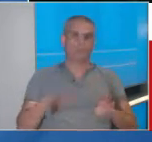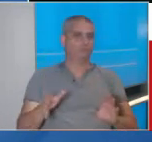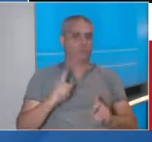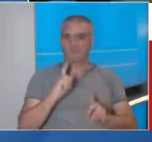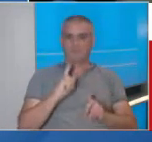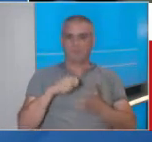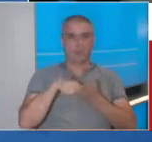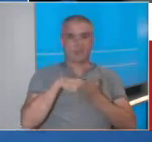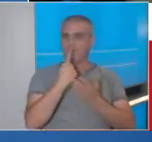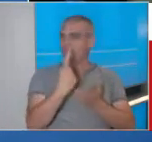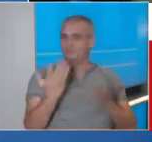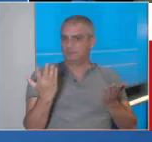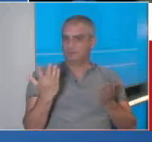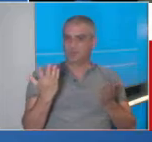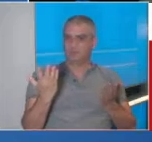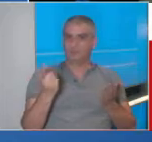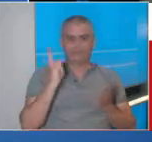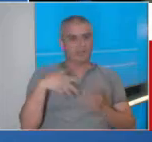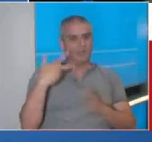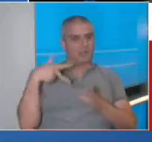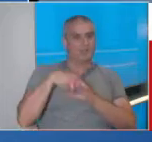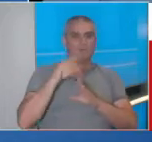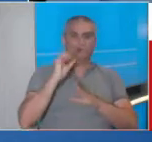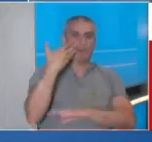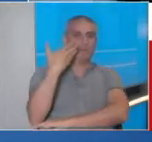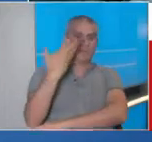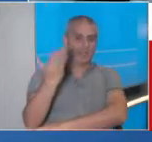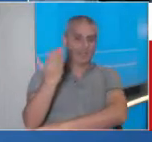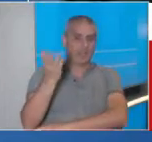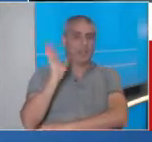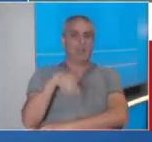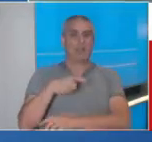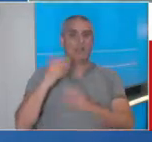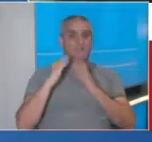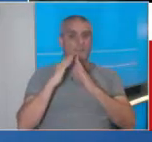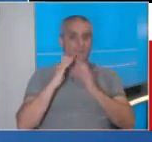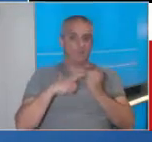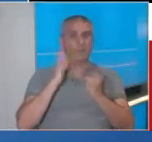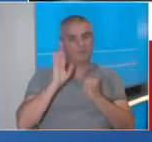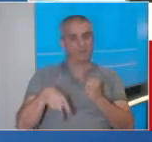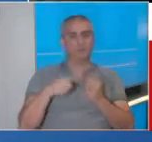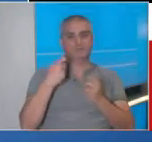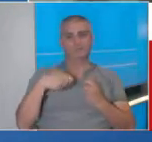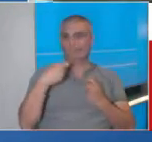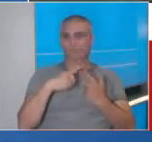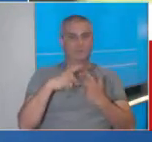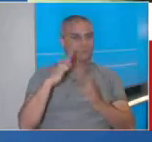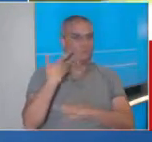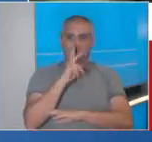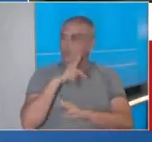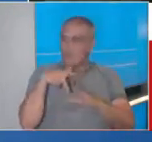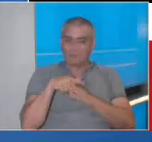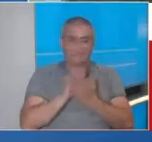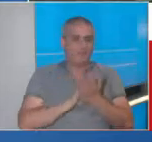והוא לא יתקן את עצמו דרך השוק עצמו, צריכה להיות פה התערבות של המדינה, גם בשוק הדיור, אבל גם בשוק השכירות, המדינה היום לא